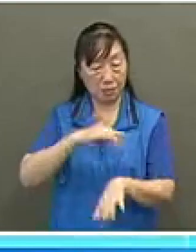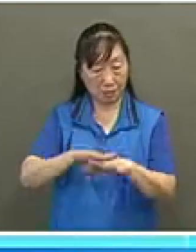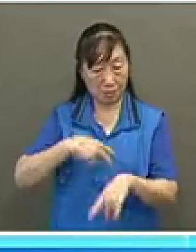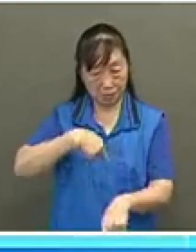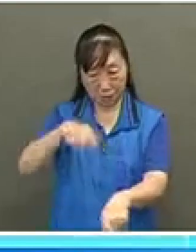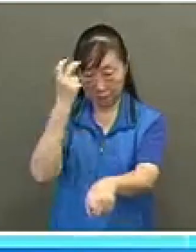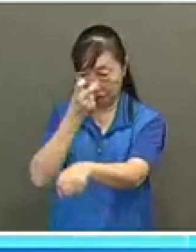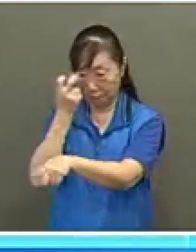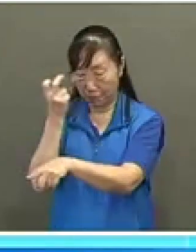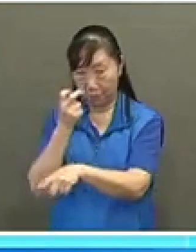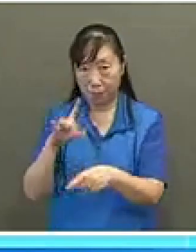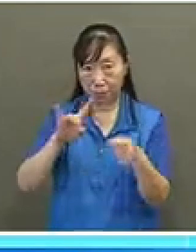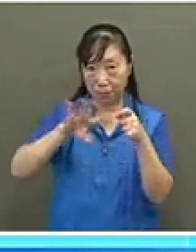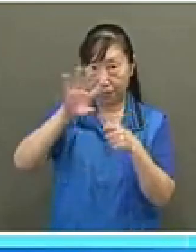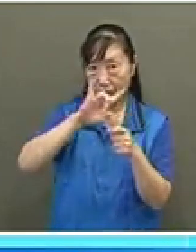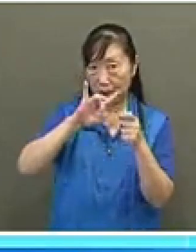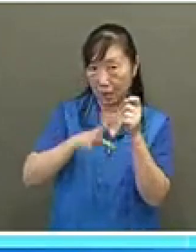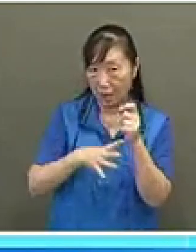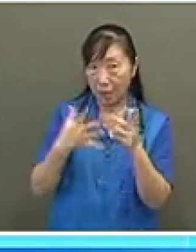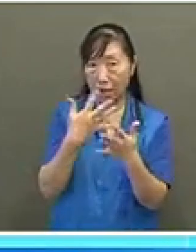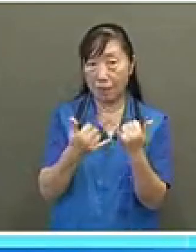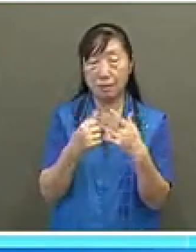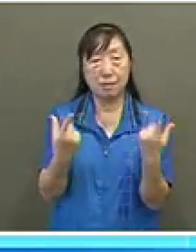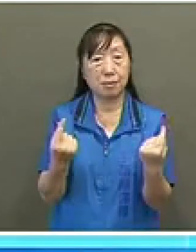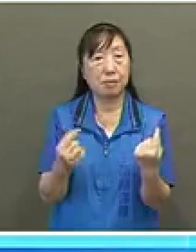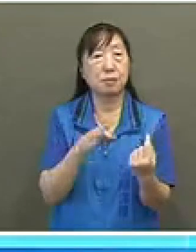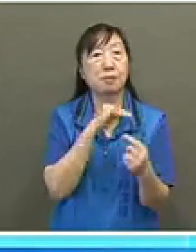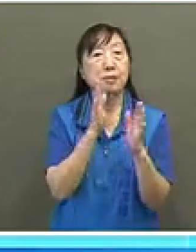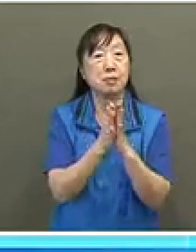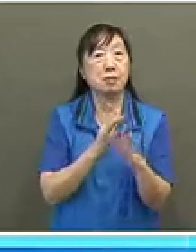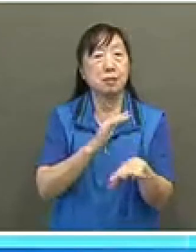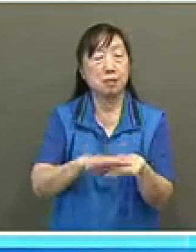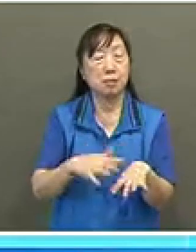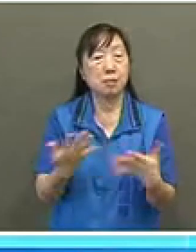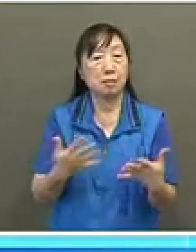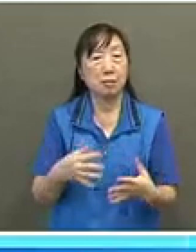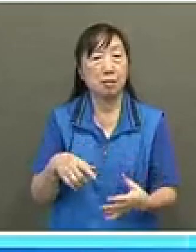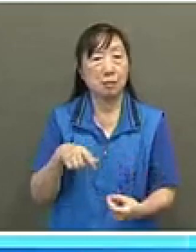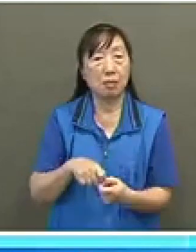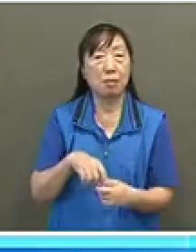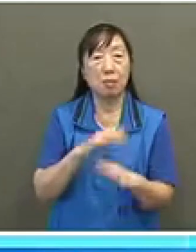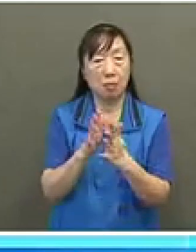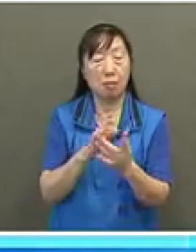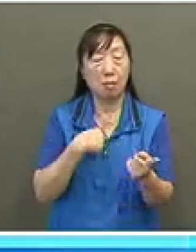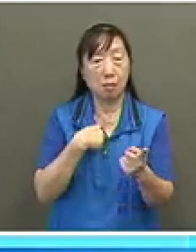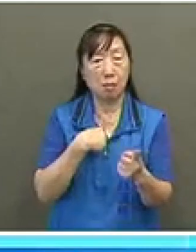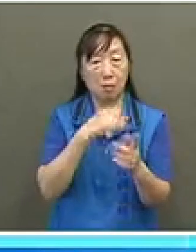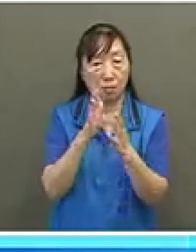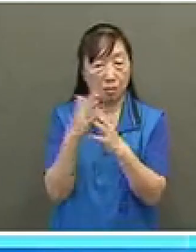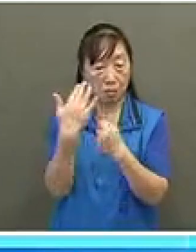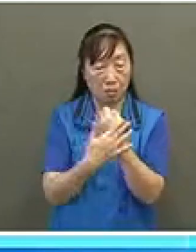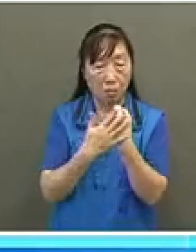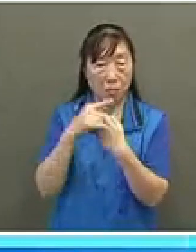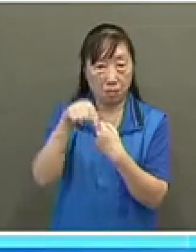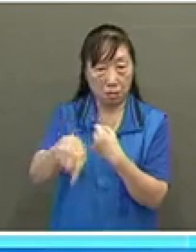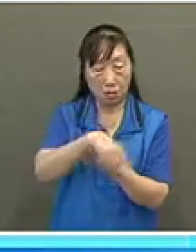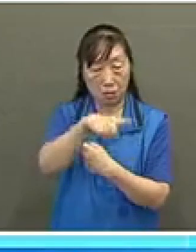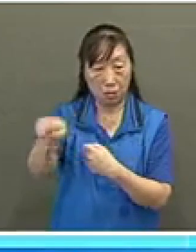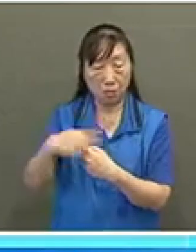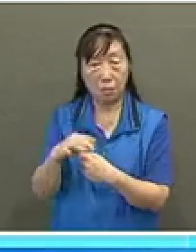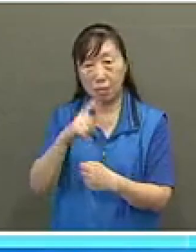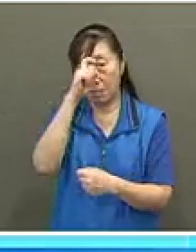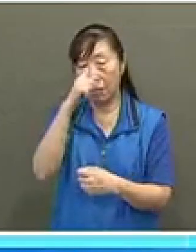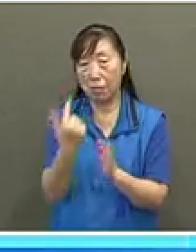国中生的 BNT 的疫苗的加速施打，我们都已经准备好。我们希望疫苗能够赶快进来施